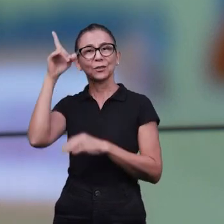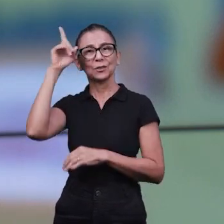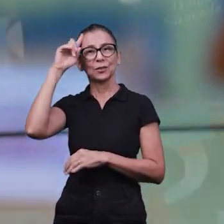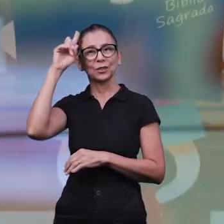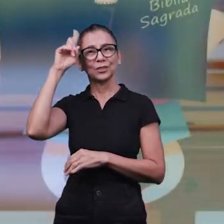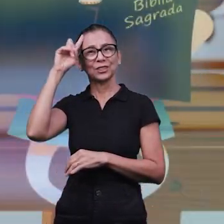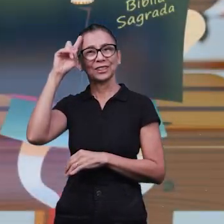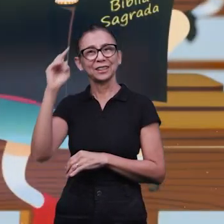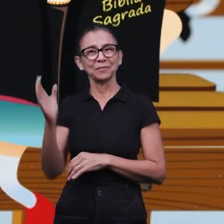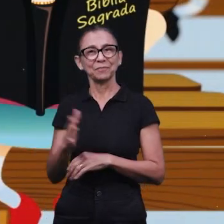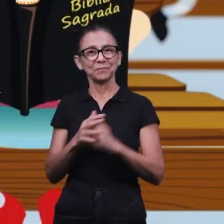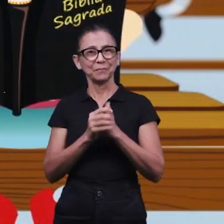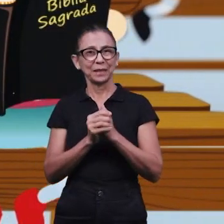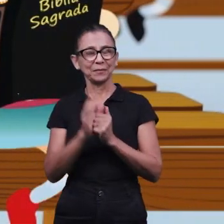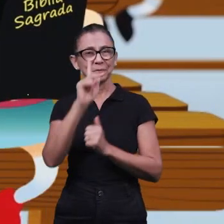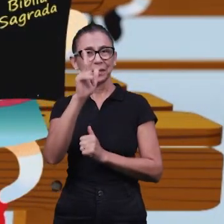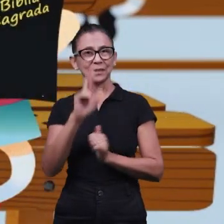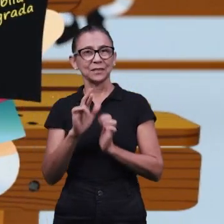à tous.